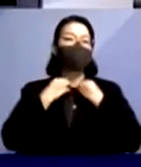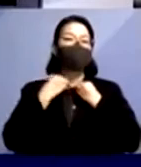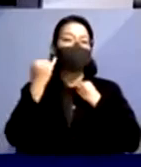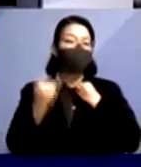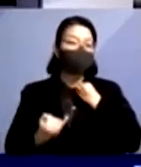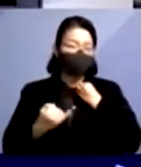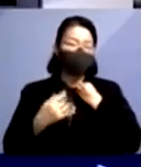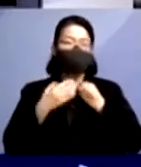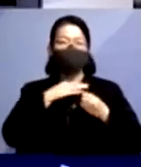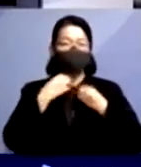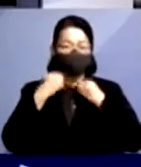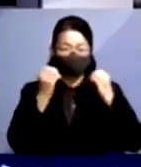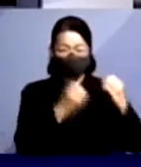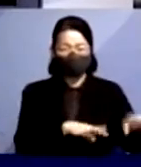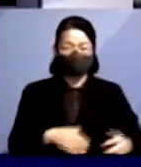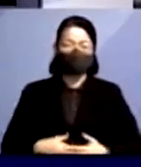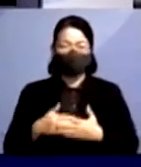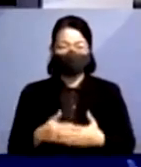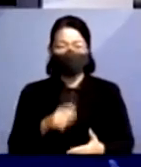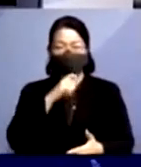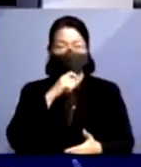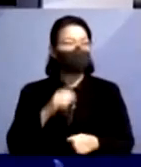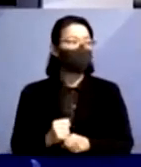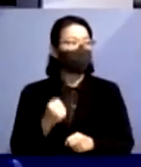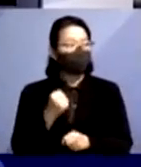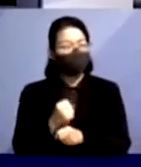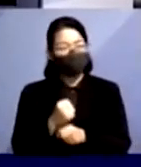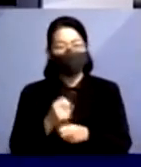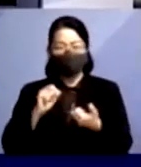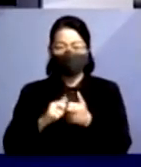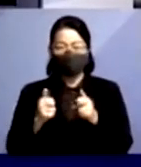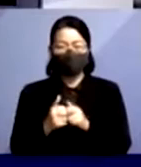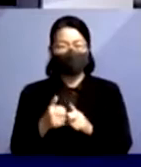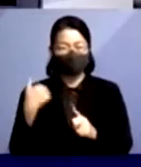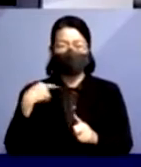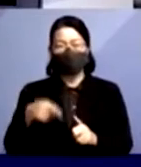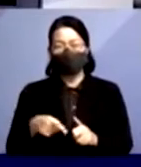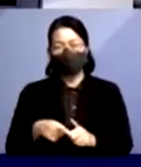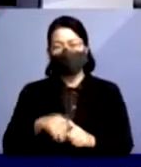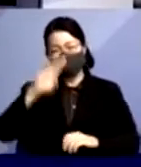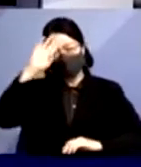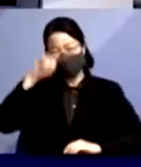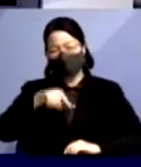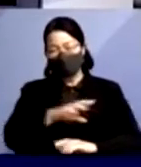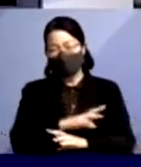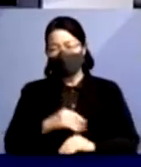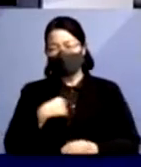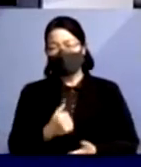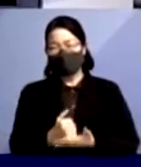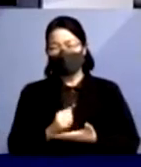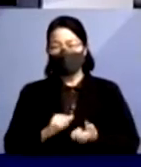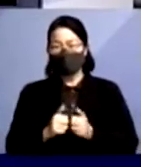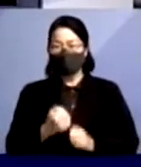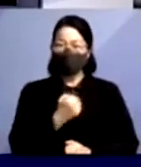มบุตรได้ที่สำคัญกว่านั้นคือไม่มีสตังค์ที่จะดูแลทั้งตัวเองแล้วก็บุตรด้วยก็เลยมีการลงไป